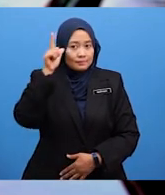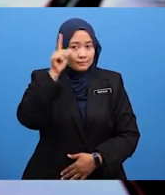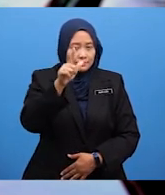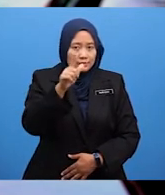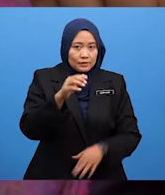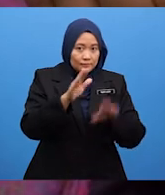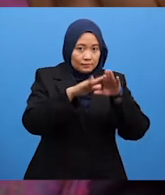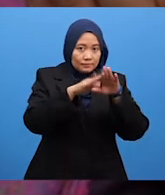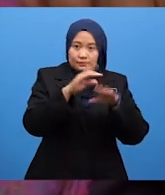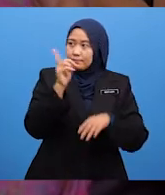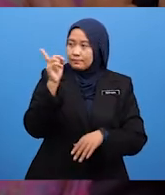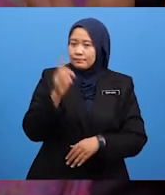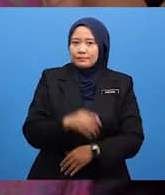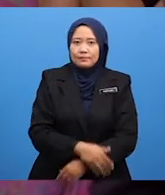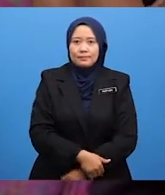lakukan.